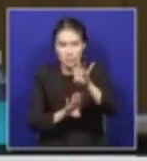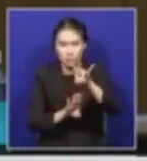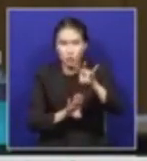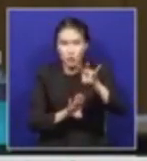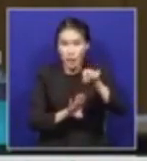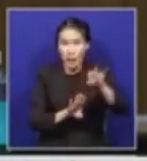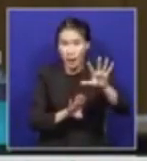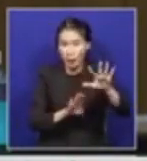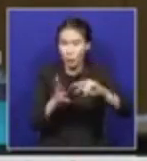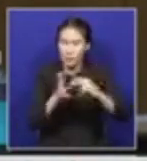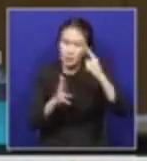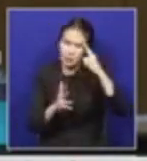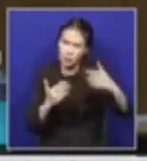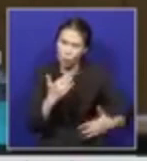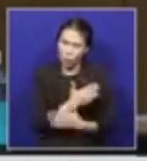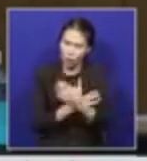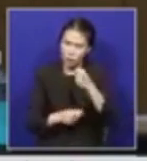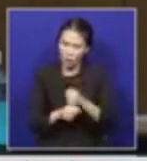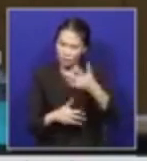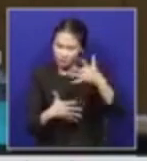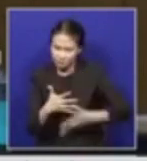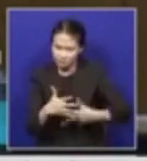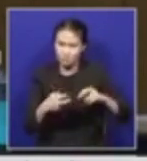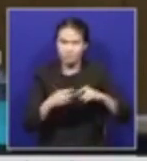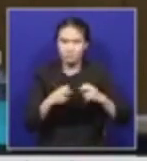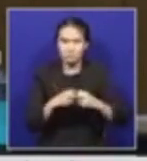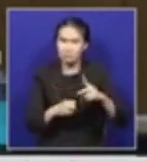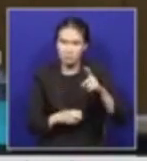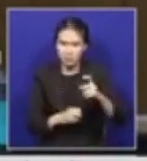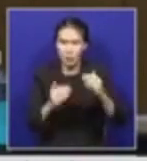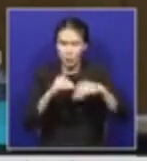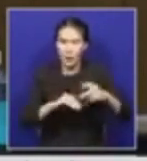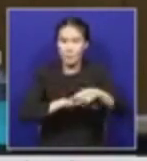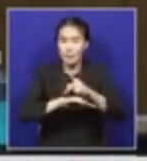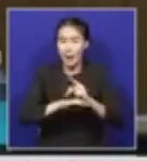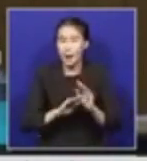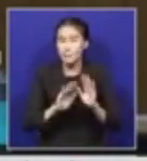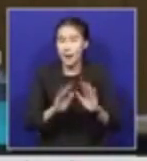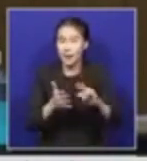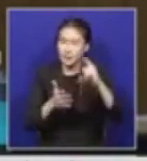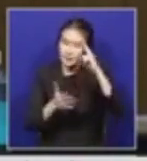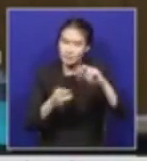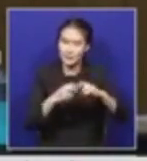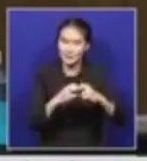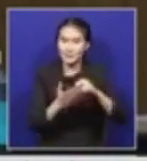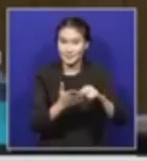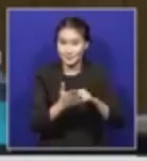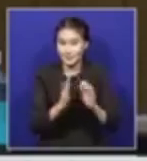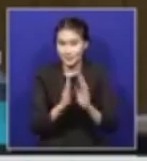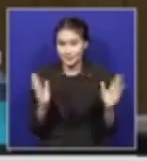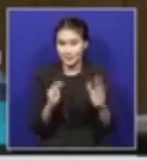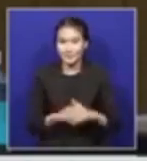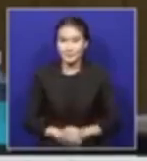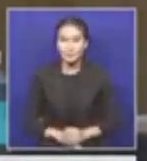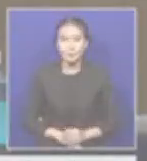ซึ่งมันเป็นไปไม่ค่อยได้เลยที่น้ำที่จะเข้าประตูนี้ก็รบกวนท่านประธานได้ให้ดำเนินการแก้ไขโดยด่วนนะครับขอบพระคุณครับ